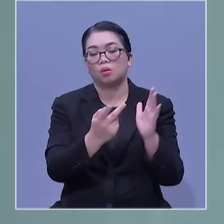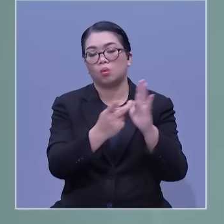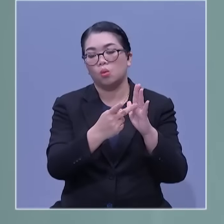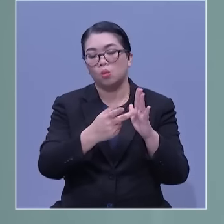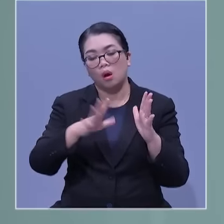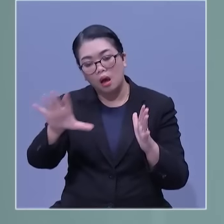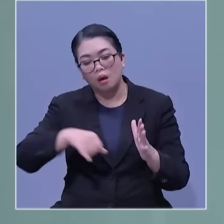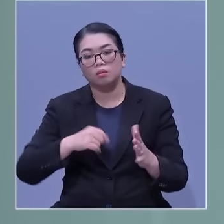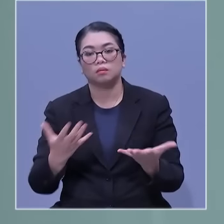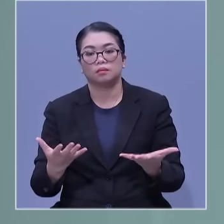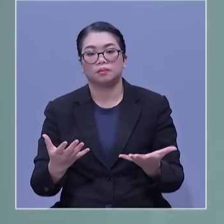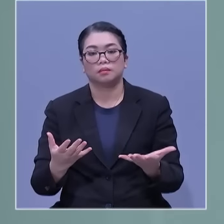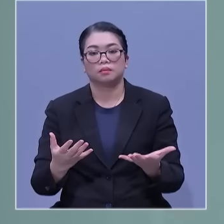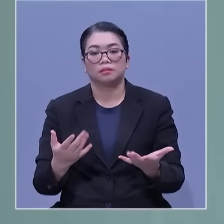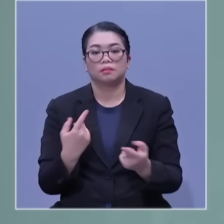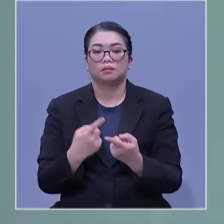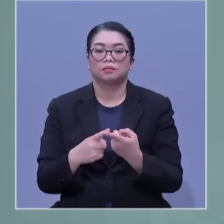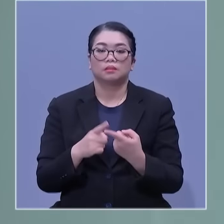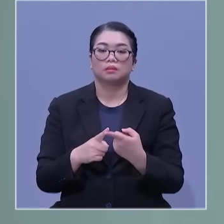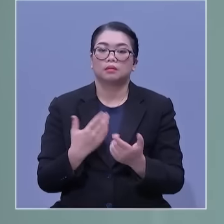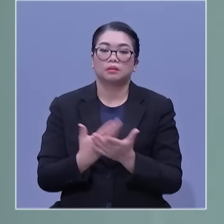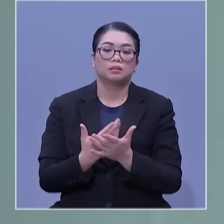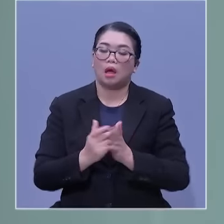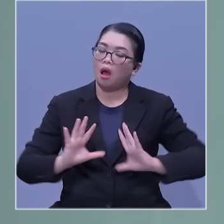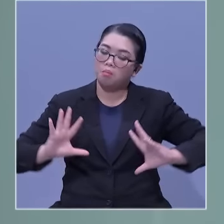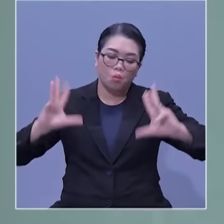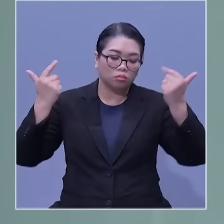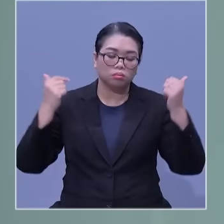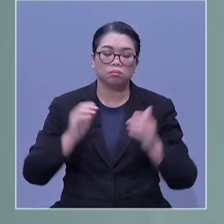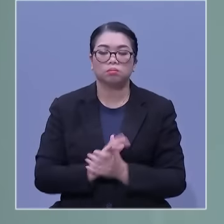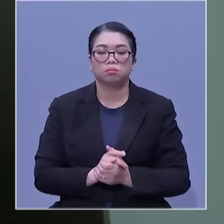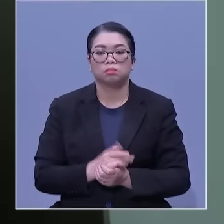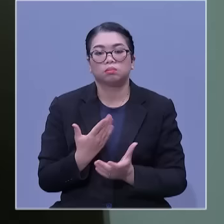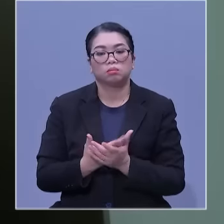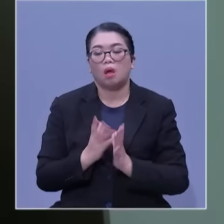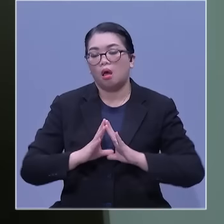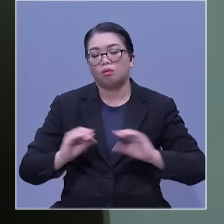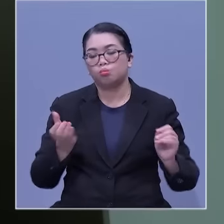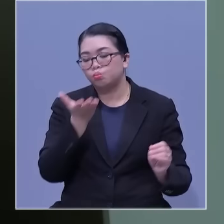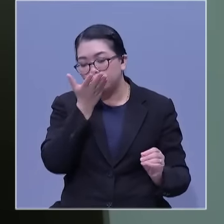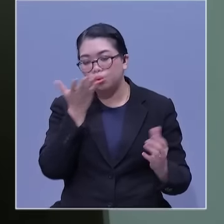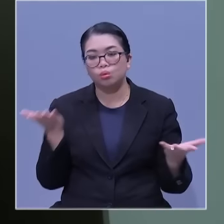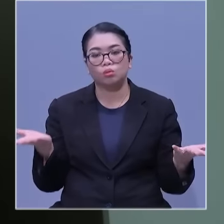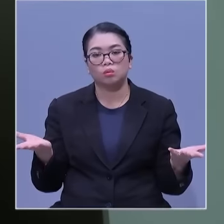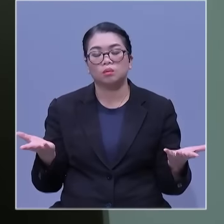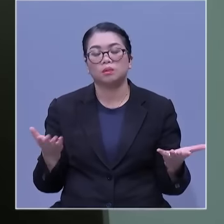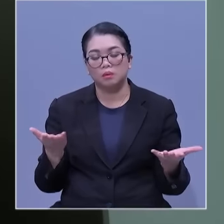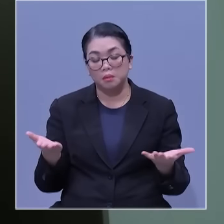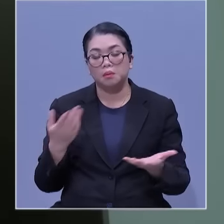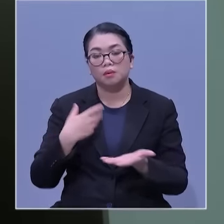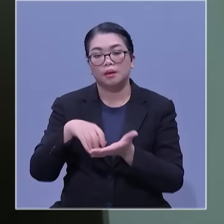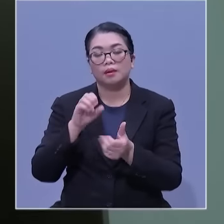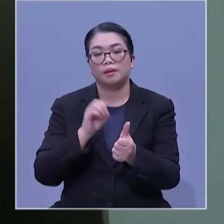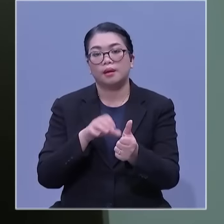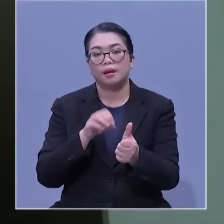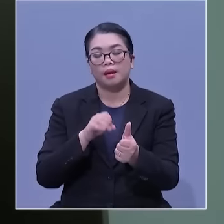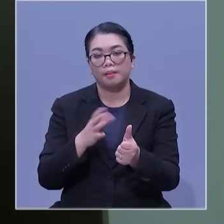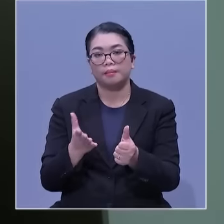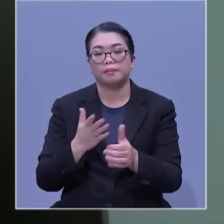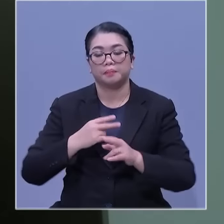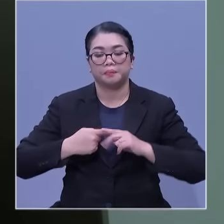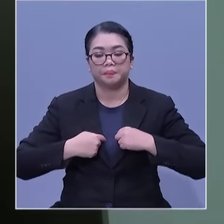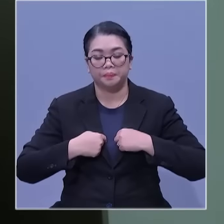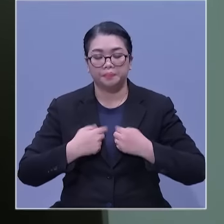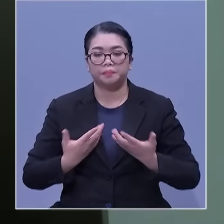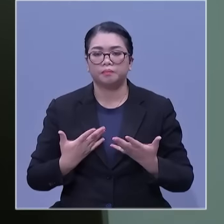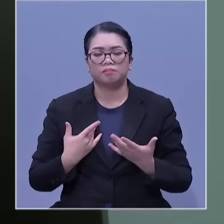ออกไป 1นะครับเงินตัวเนี้ยหายหมดแน่นอนนี่ค่ะนอกจากนี้คุณเริกยังบอกด้วยบอกว่าตัวเขา